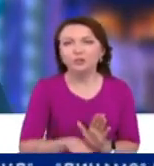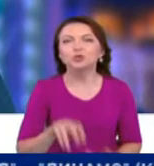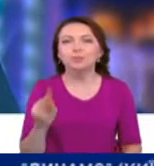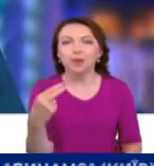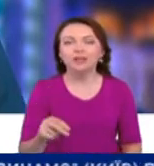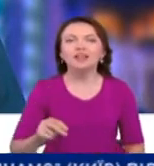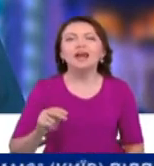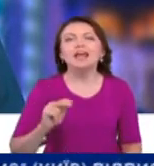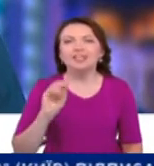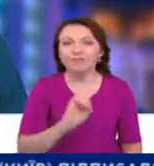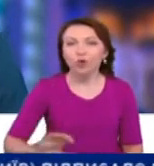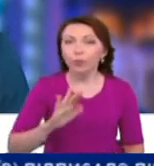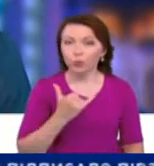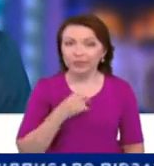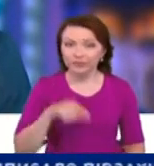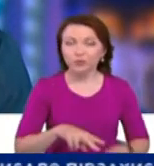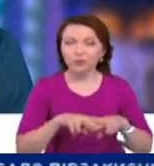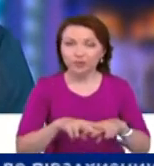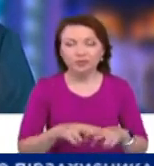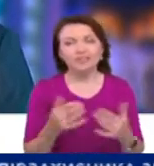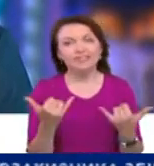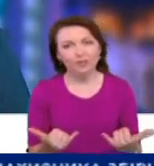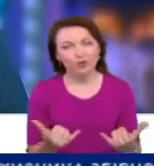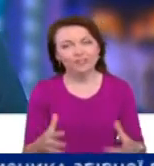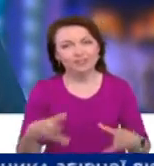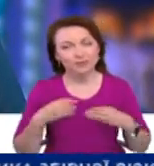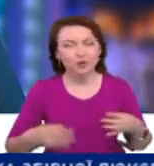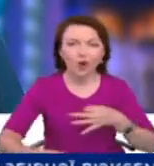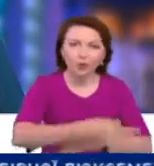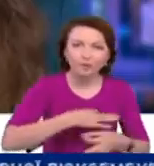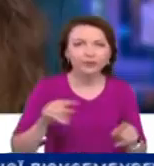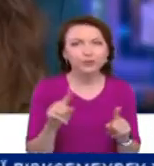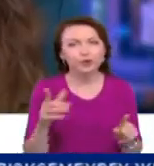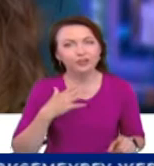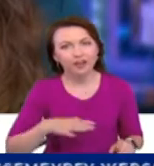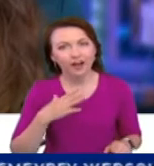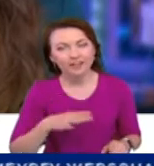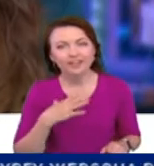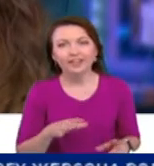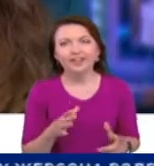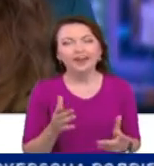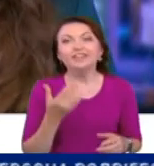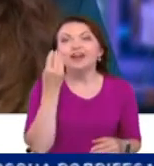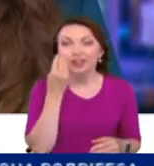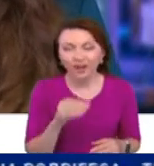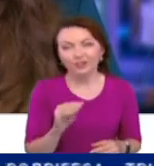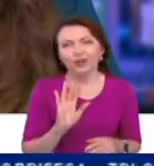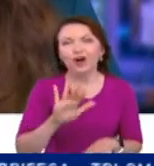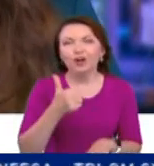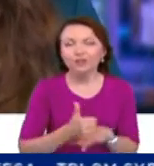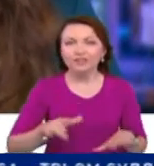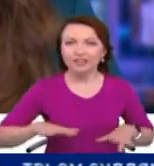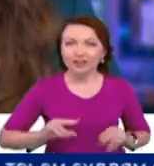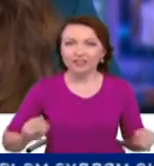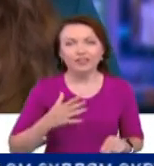Європи у нас у столиці. Сьогодні зі мною обговорили про те, чого чекати. Чекати, звісно, найкращого. Головний тренер